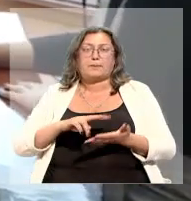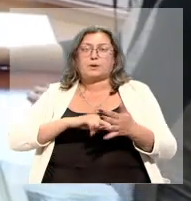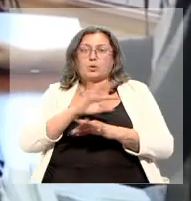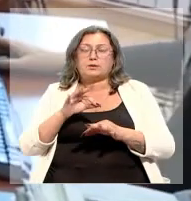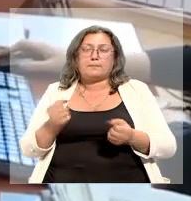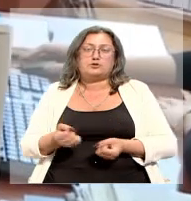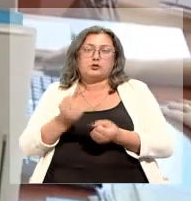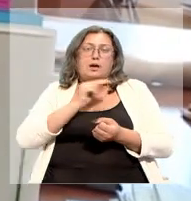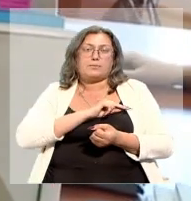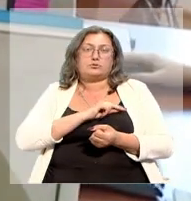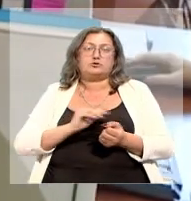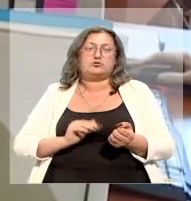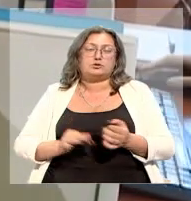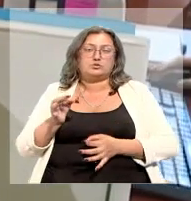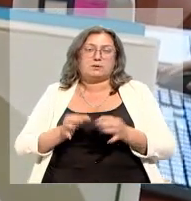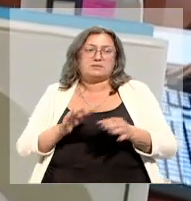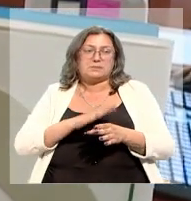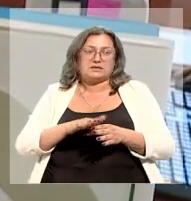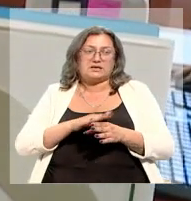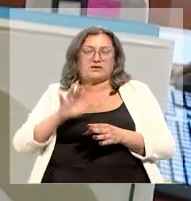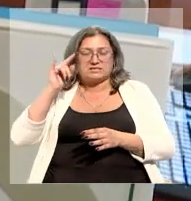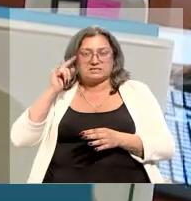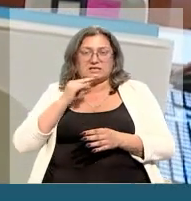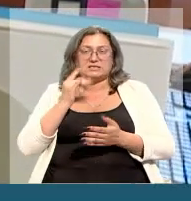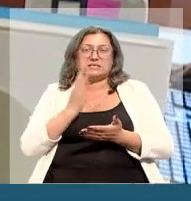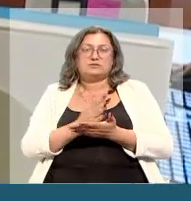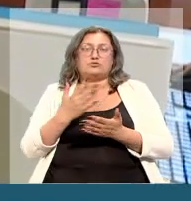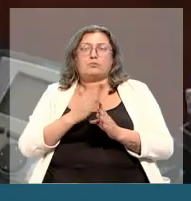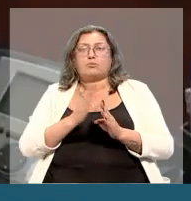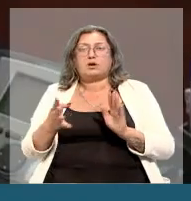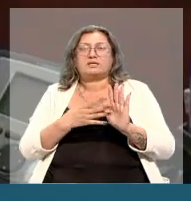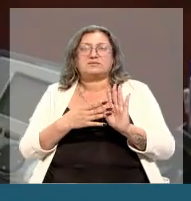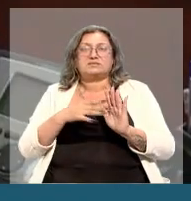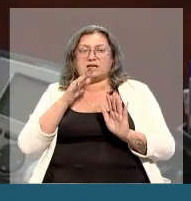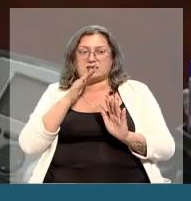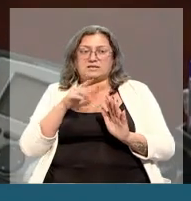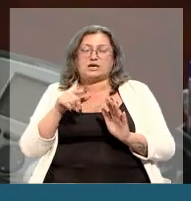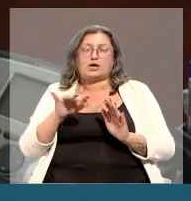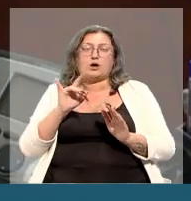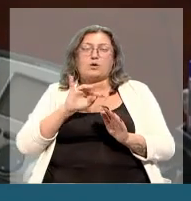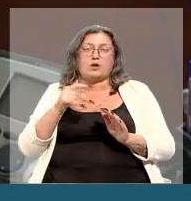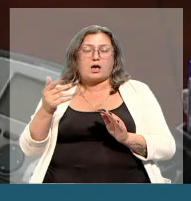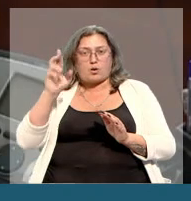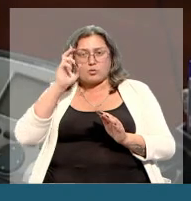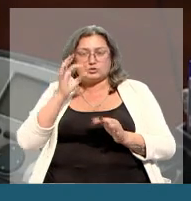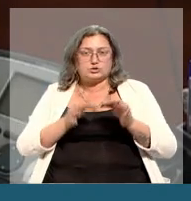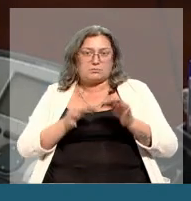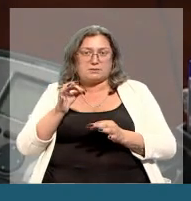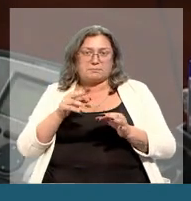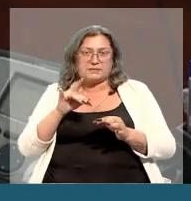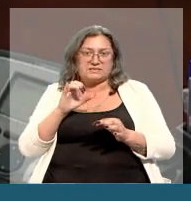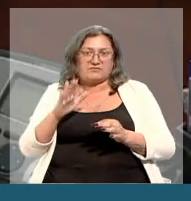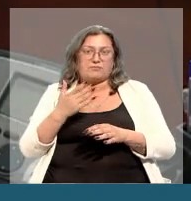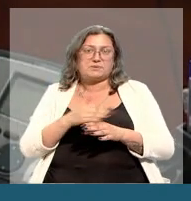Проект по поддержке работы частных судебных исполнителей в Казахстане действует уже более 9 лет. При этом роль государственных судебных